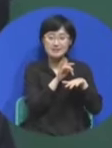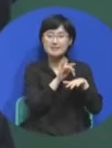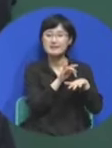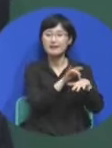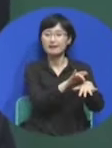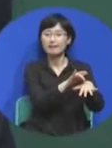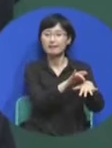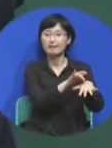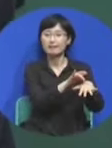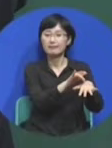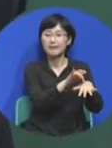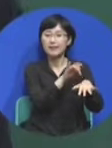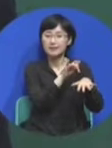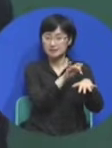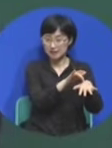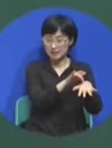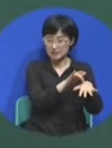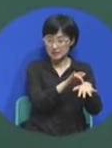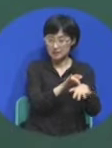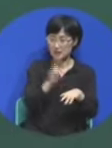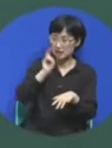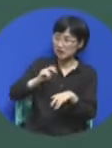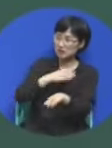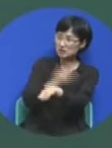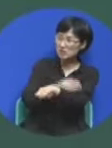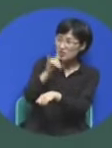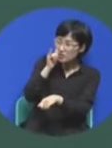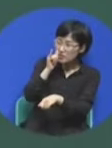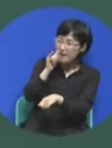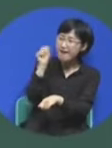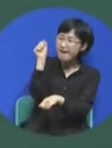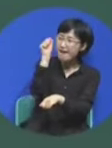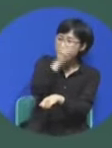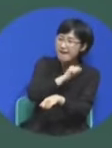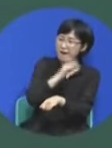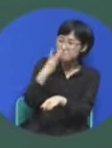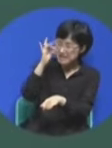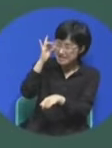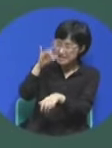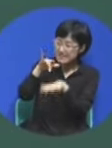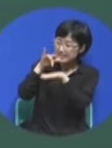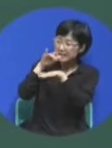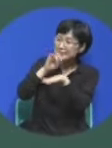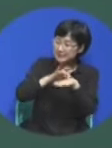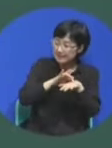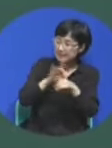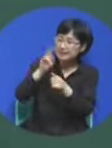자, 이 통로로도 또 이 찬송이 노래가 이용되는.